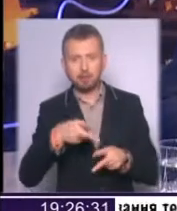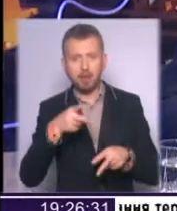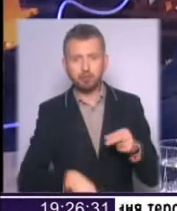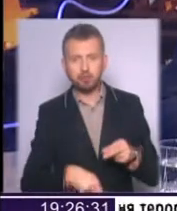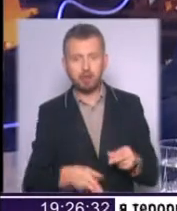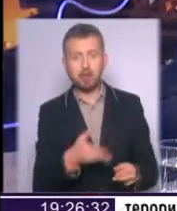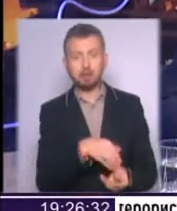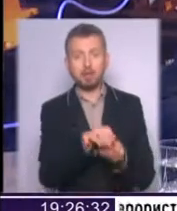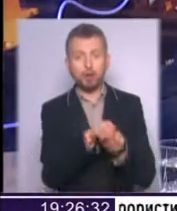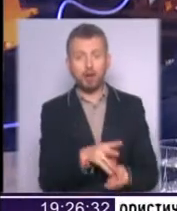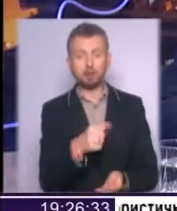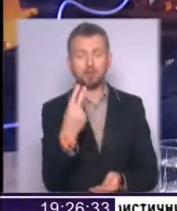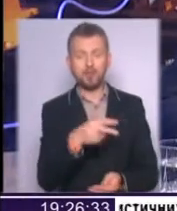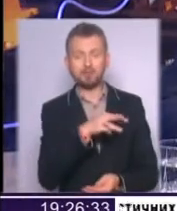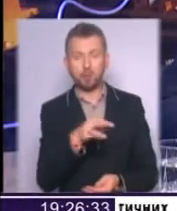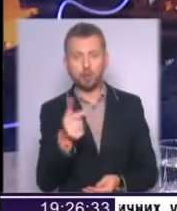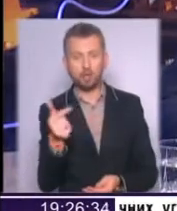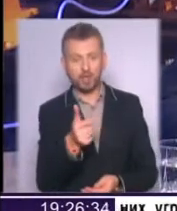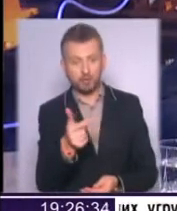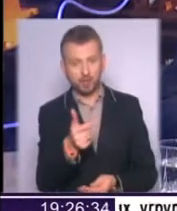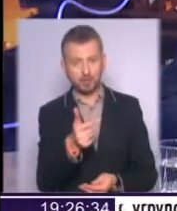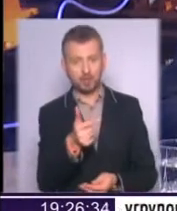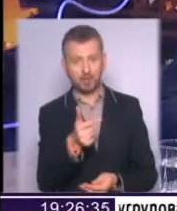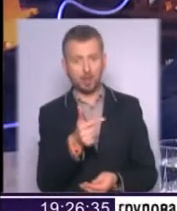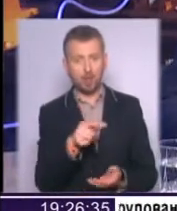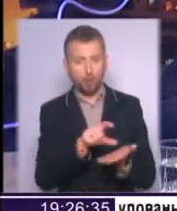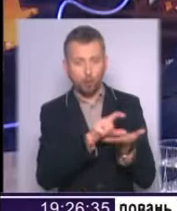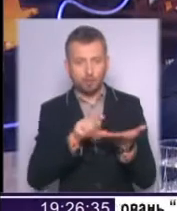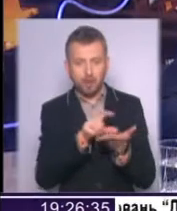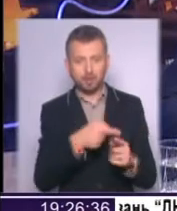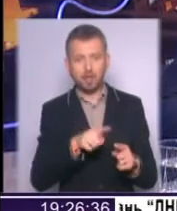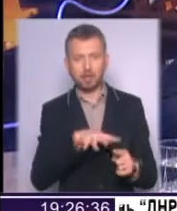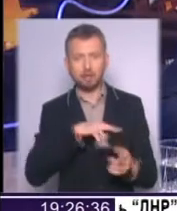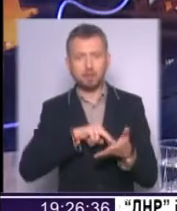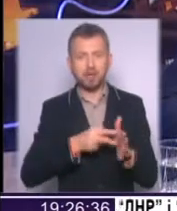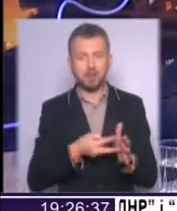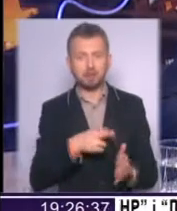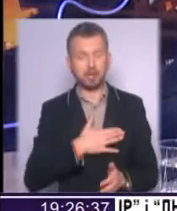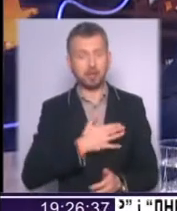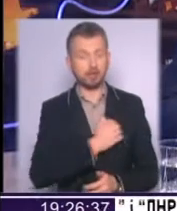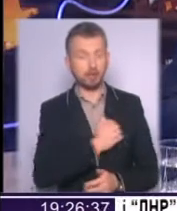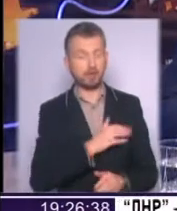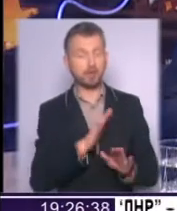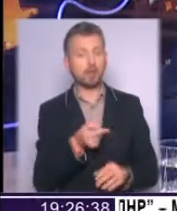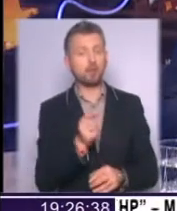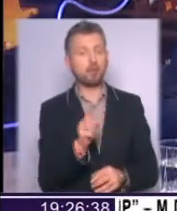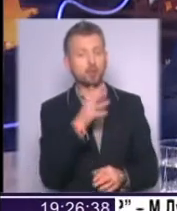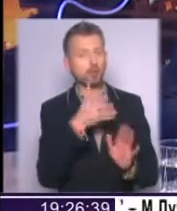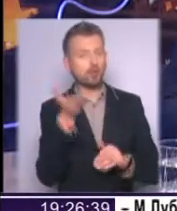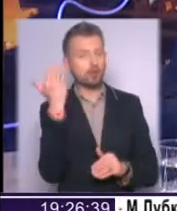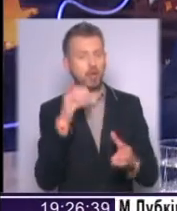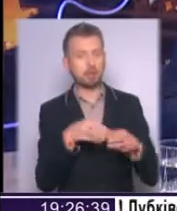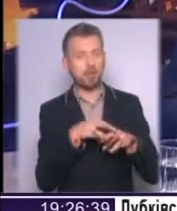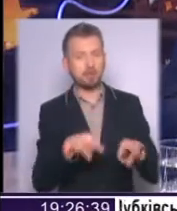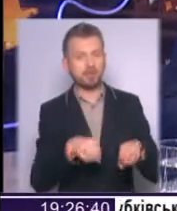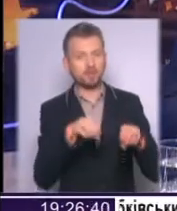поховаємо на 20 мільйонів гривень консерви, які були передбачені для наших бійців. Тільки тому, що свого часу Кабмін